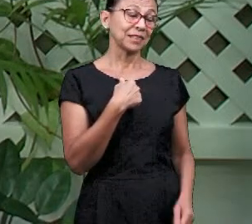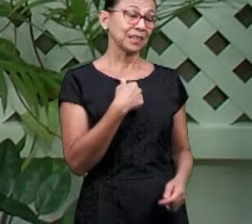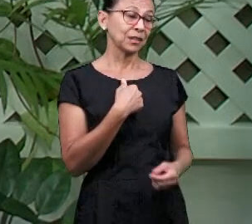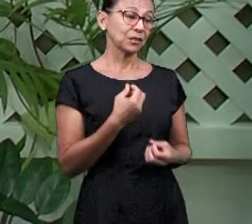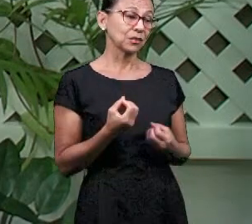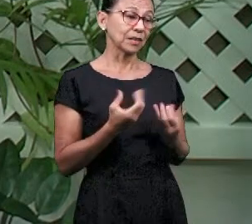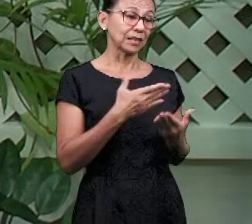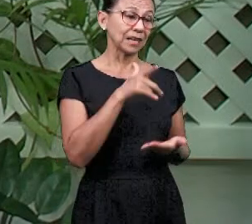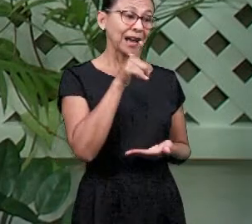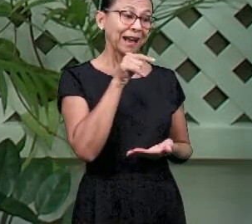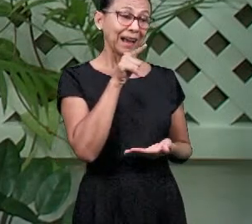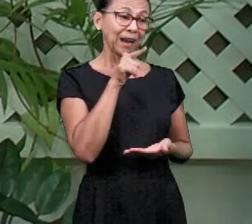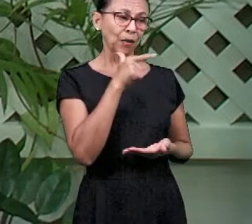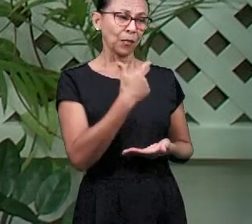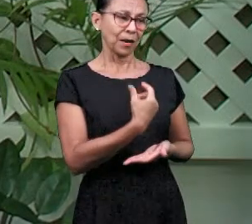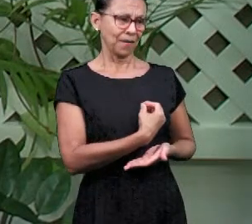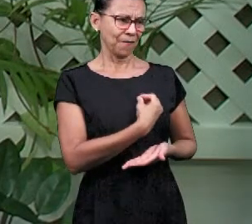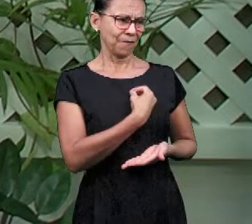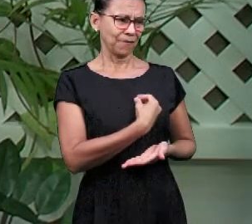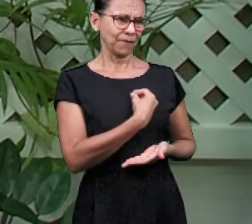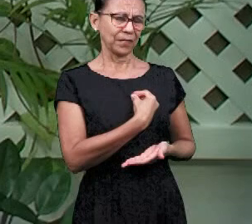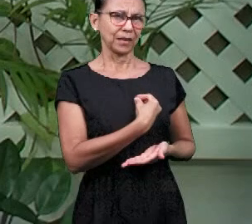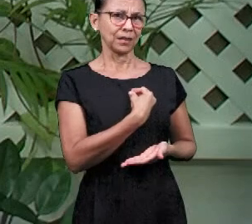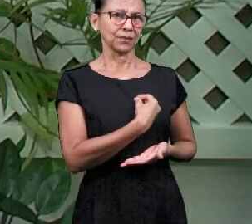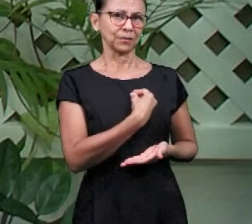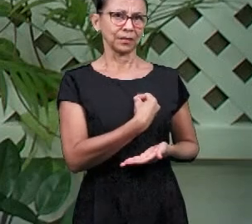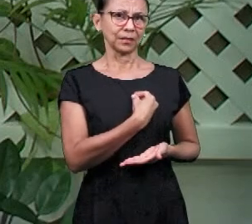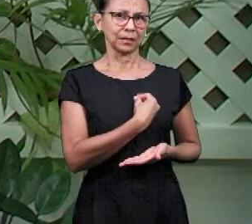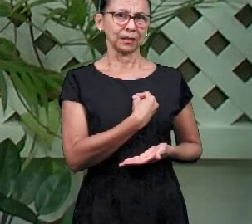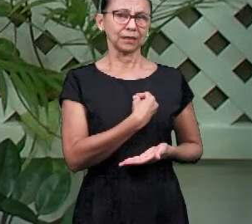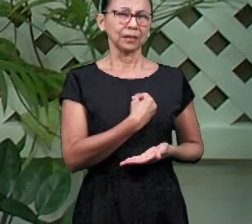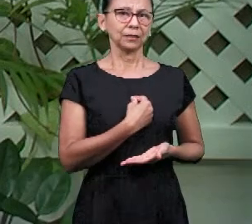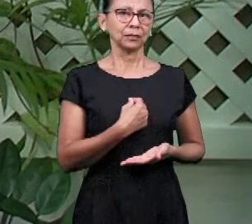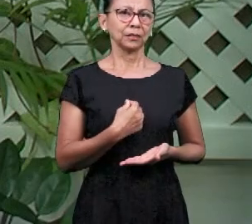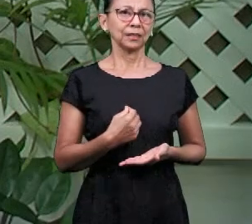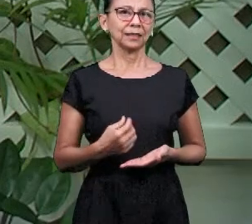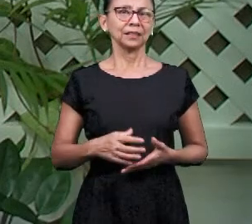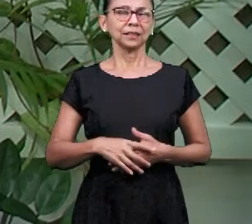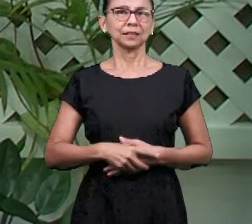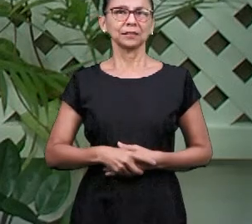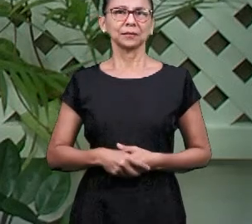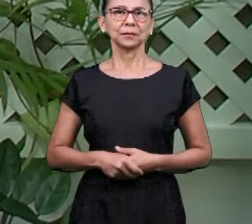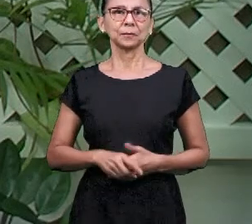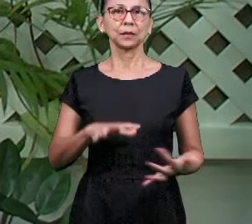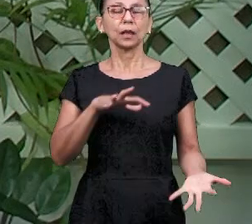salut, Jésus se révèle. De quelle manière il s'est révélé à cette femme? Quand elle dit,